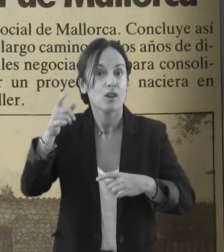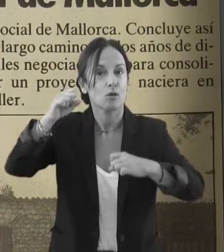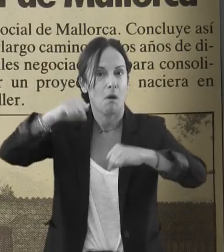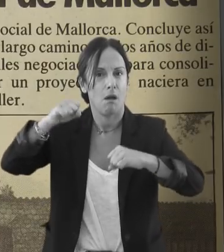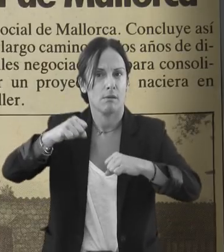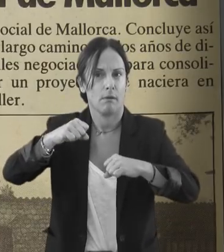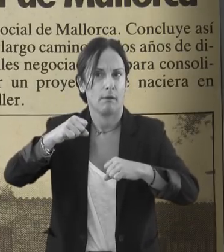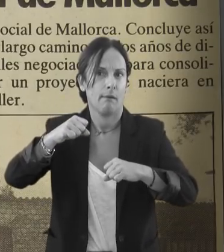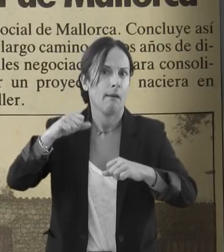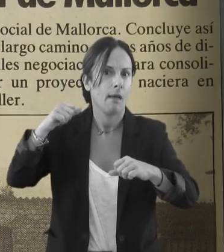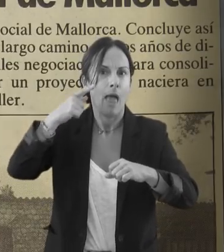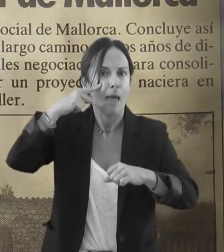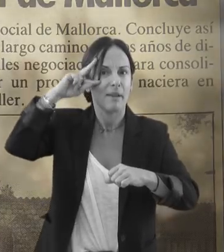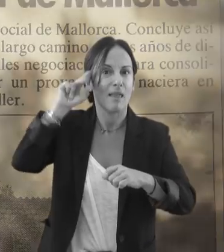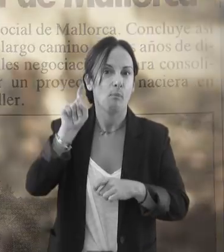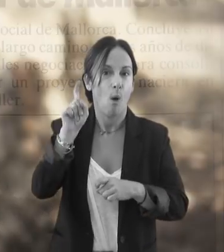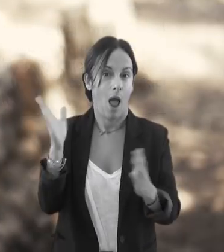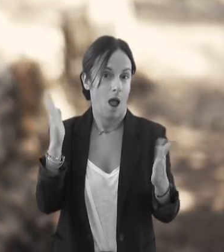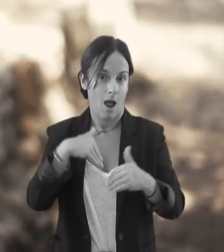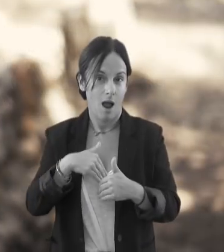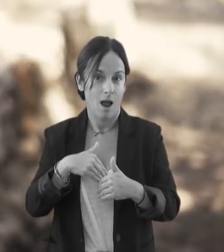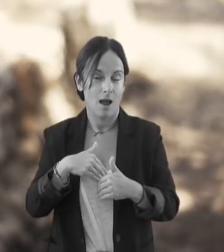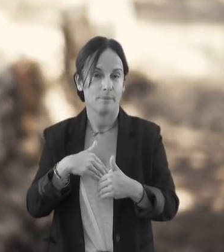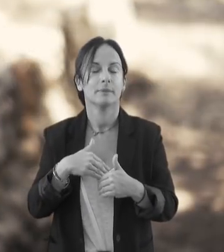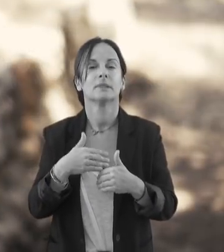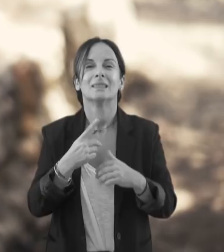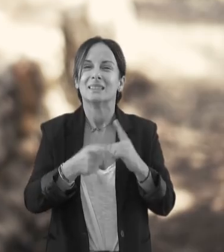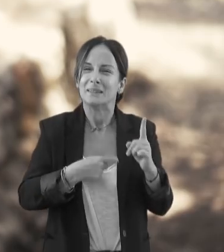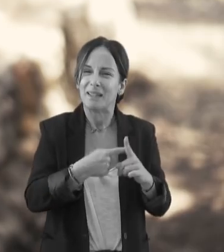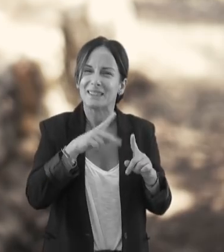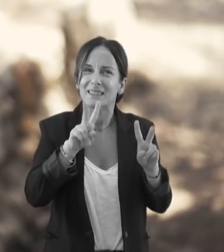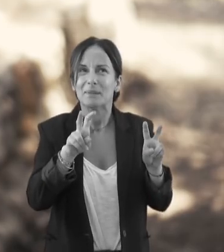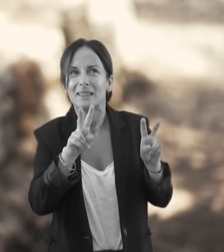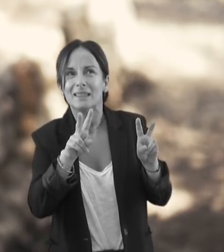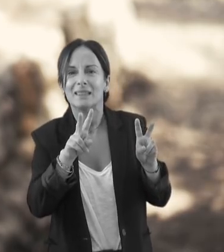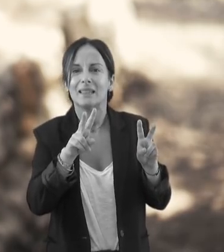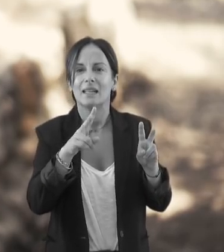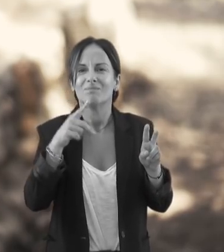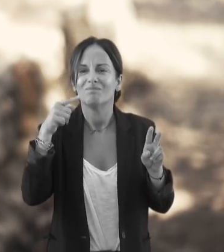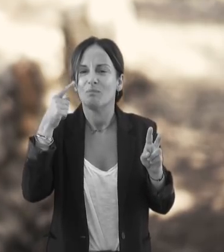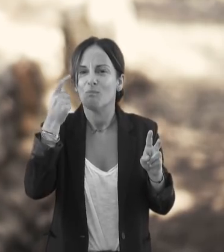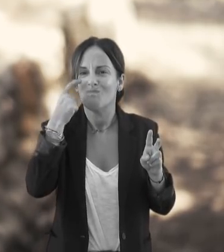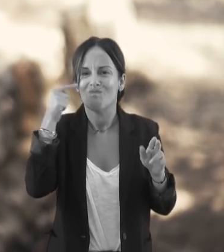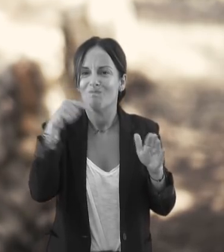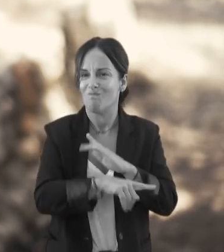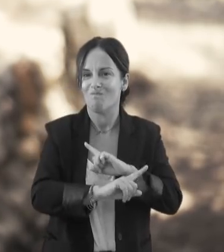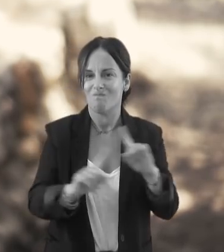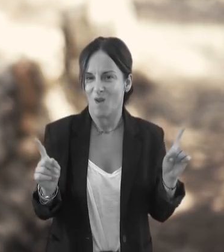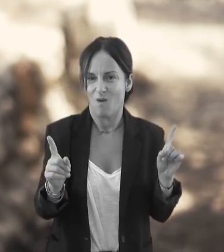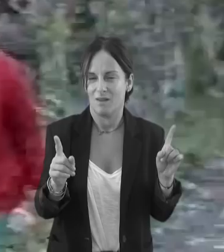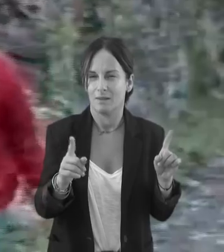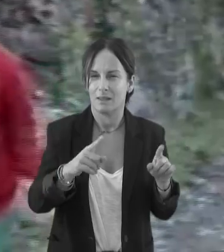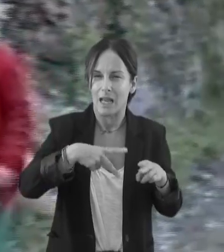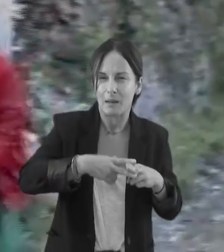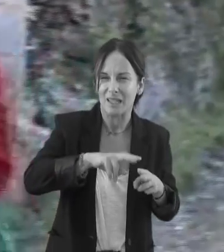va entrar el Consell de Mallorca. El Consell de Mallorca, a través d'un organisme de nova creació, que era FODESMA, Foment en el Desenvolupament Econòmic i